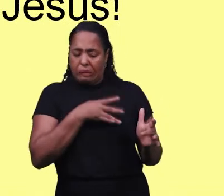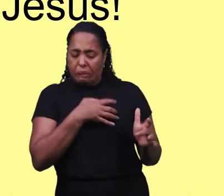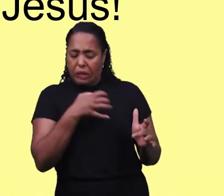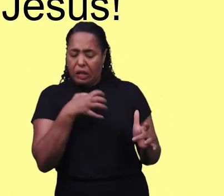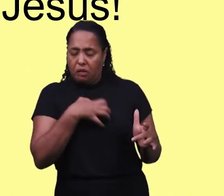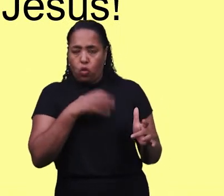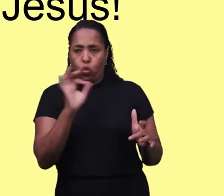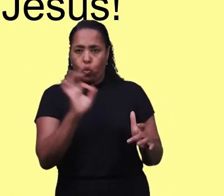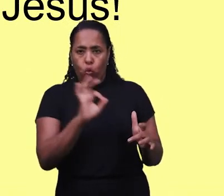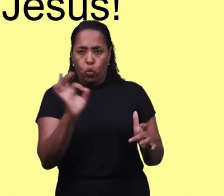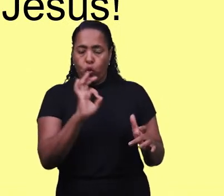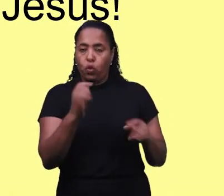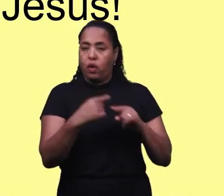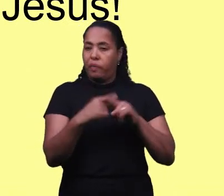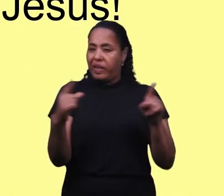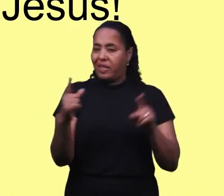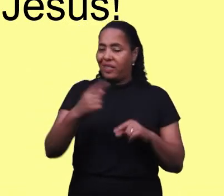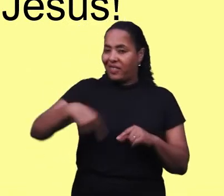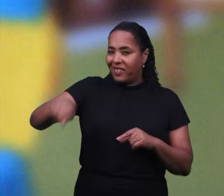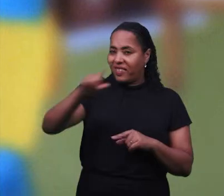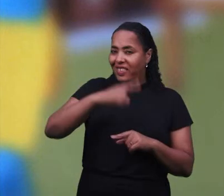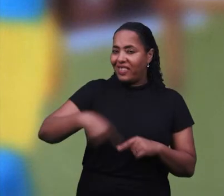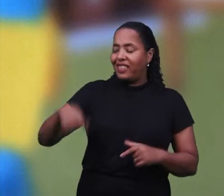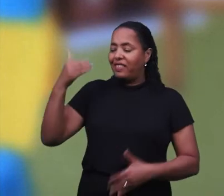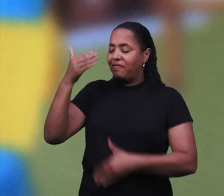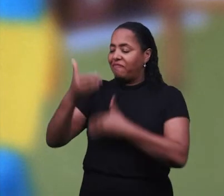pas des peurs pour notre cœur, mais que